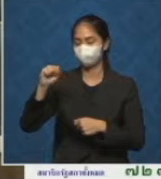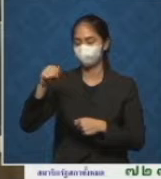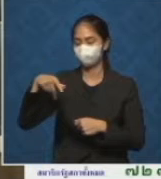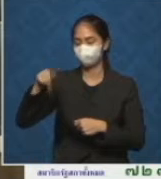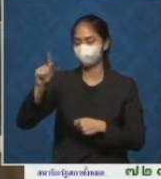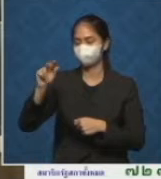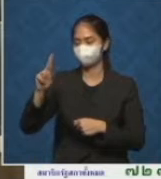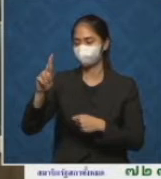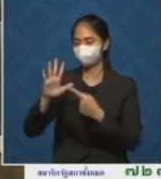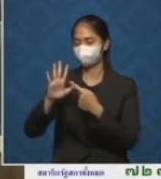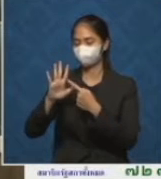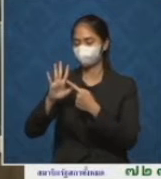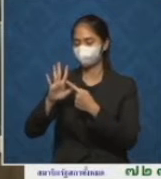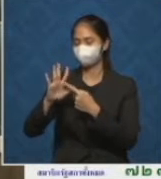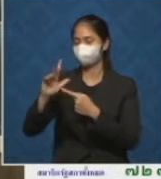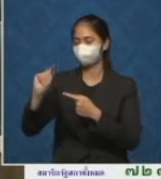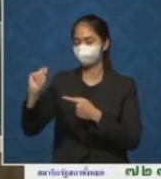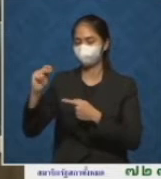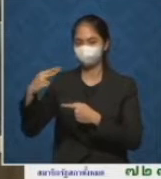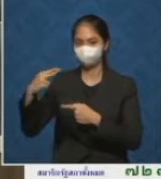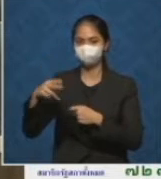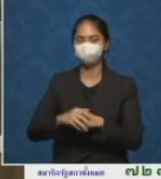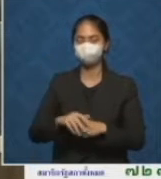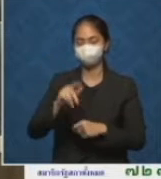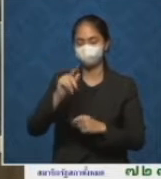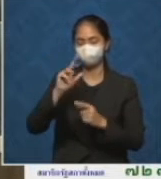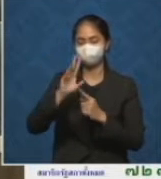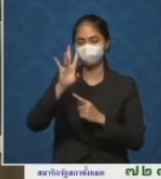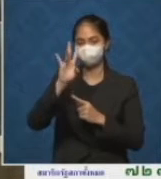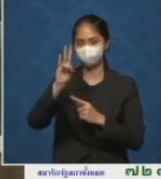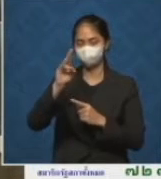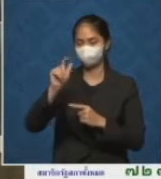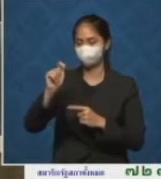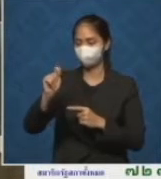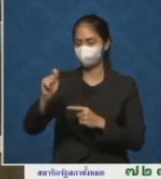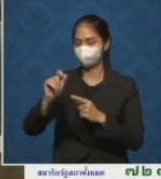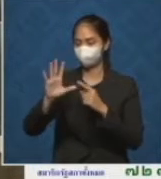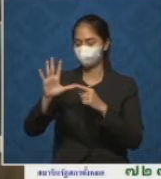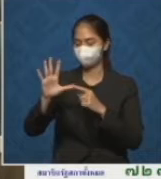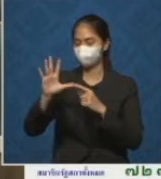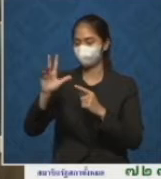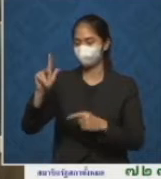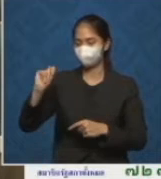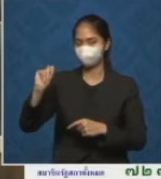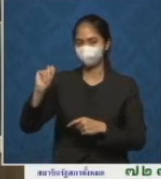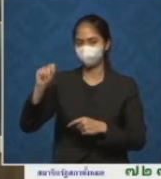ษตร7นายอัมพลจินดาวัฒนะ